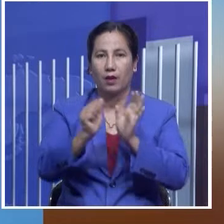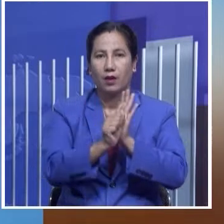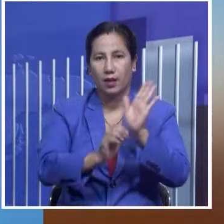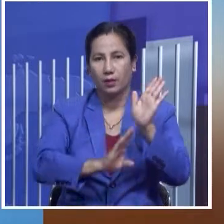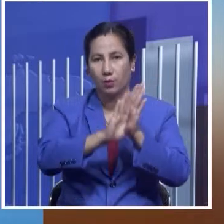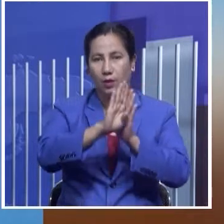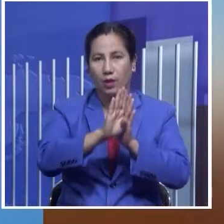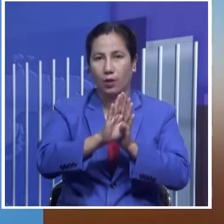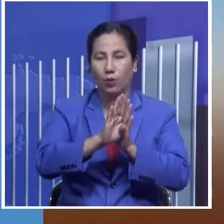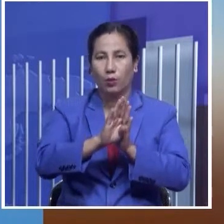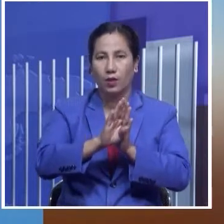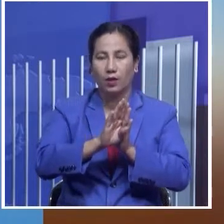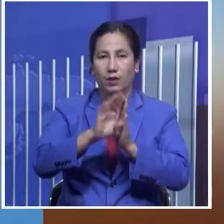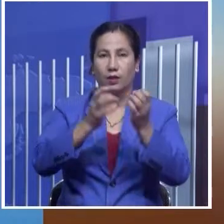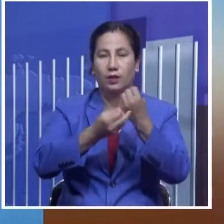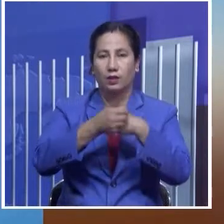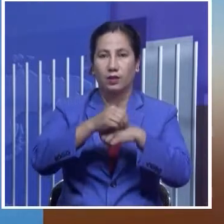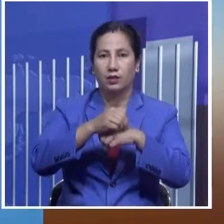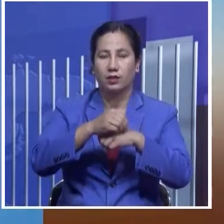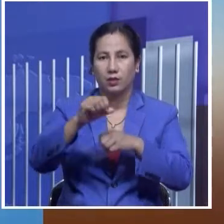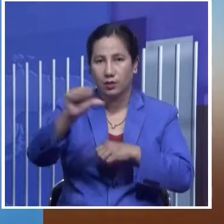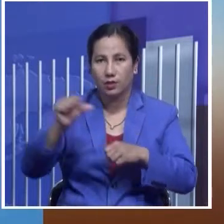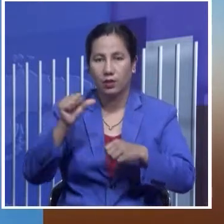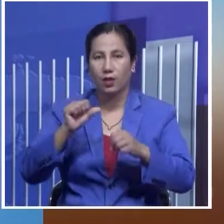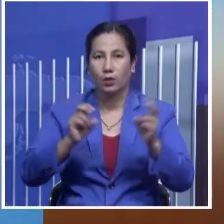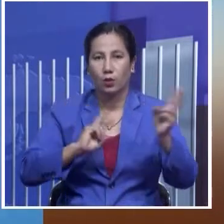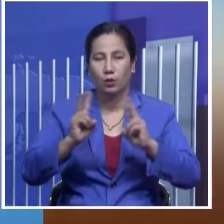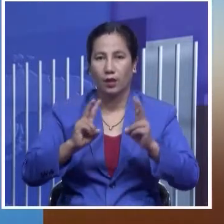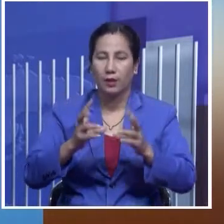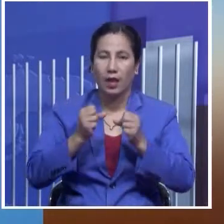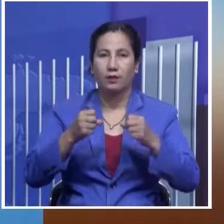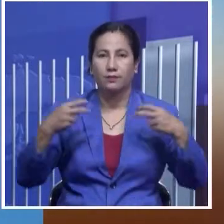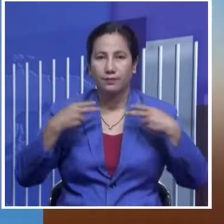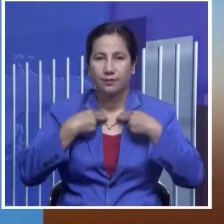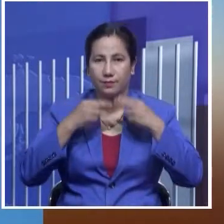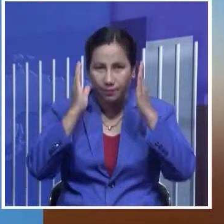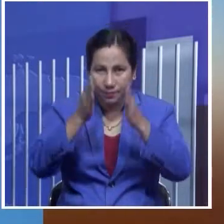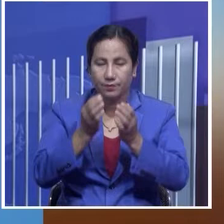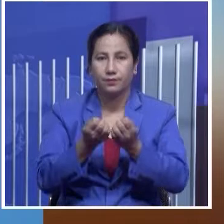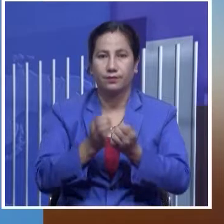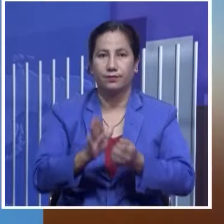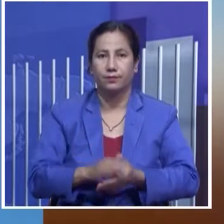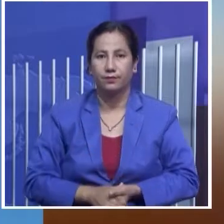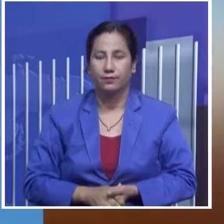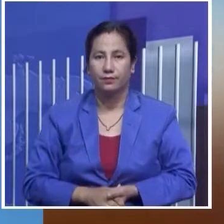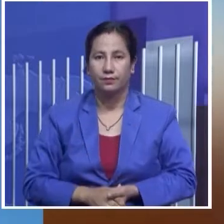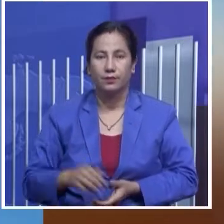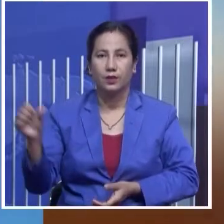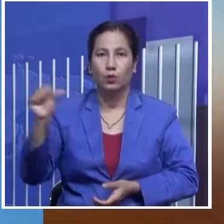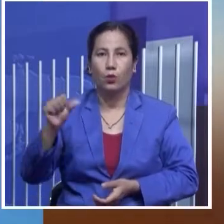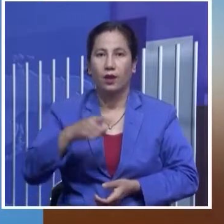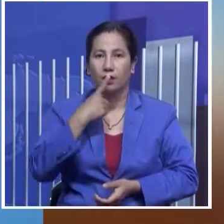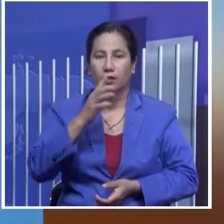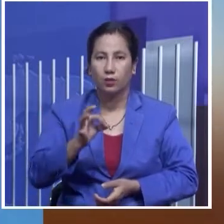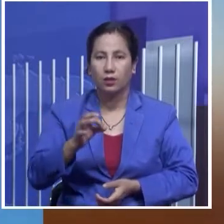बढाउने, देश र जनताको प्रथम पक्षमा लाग्ने र प्रतिबद्धता पनि गर्न चाहन्छु। उहाँले